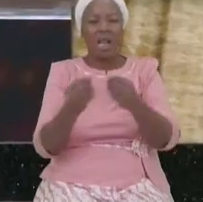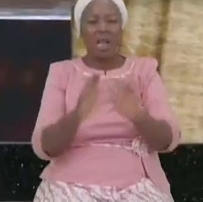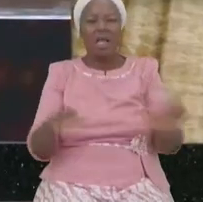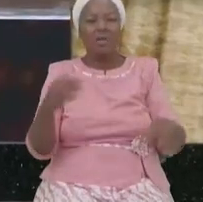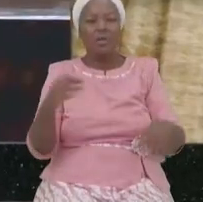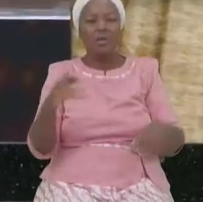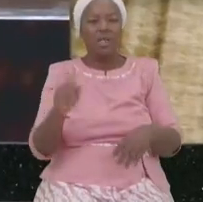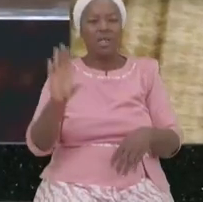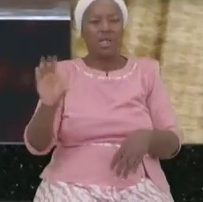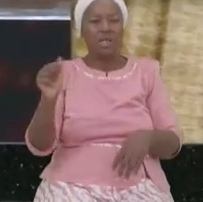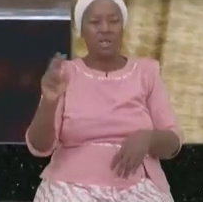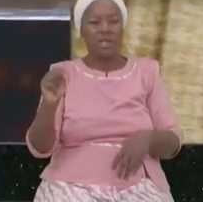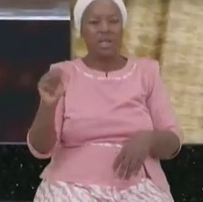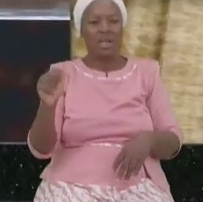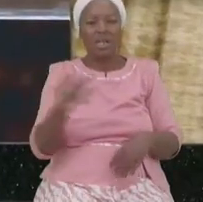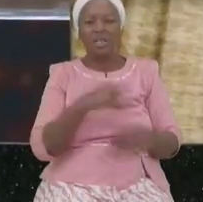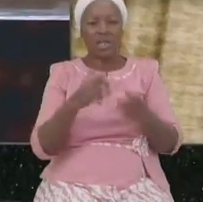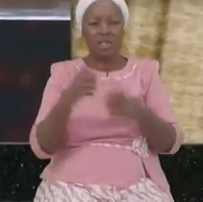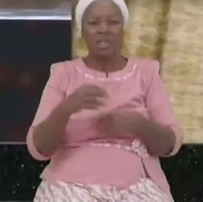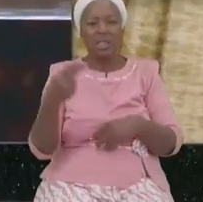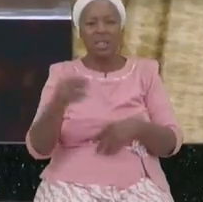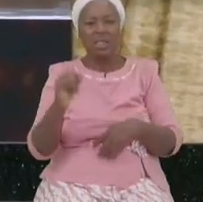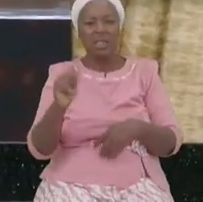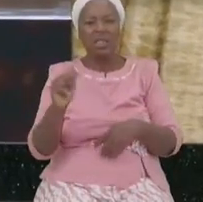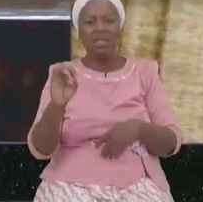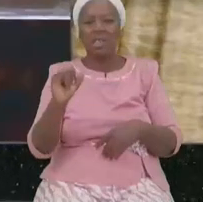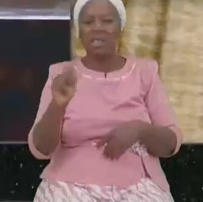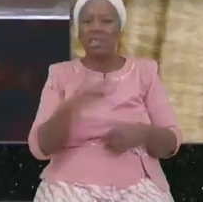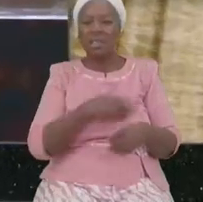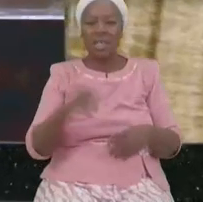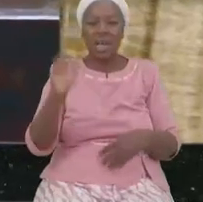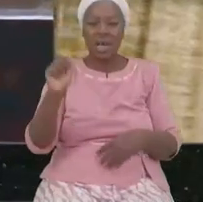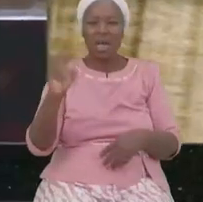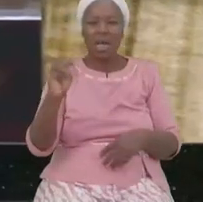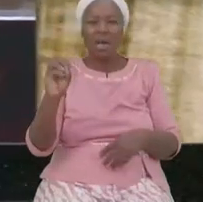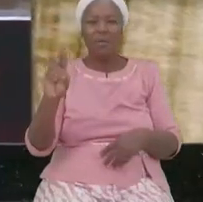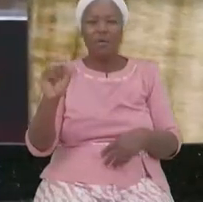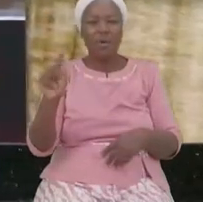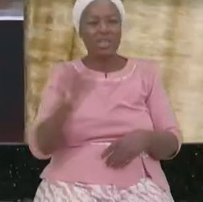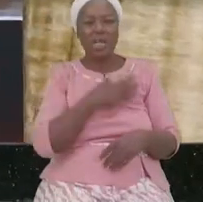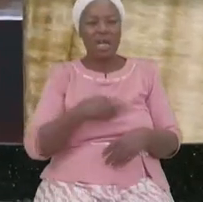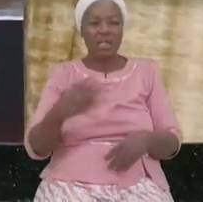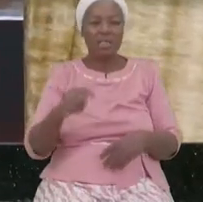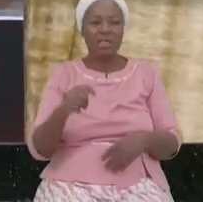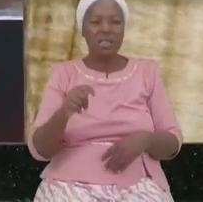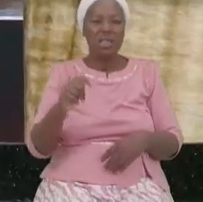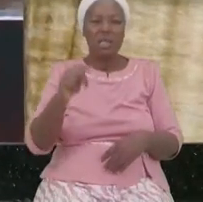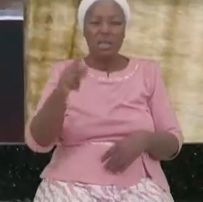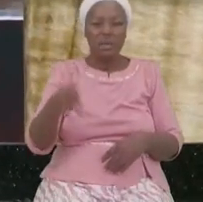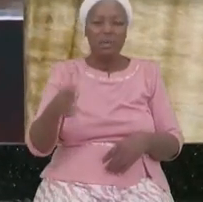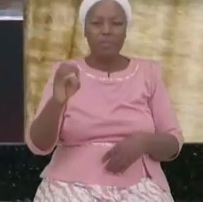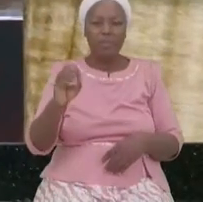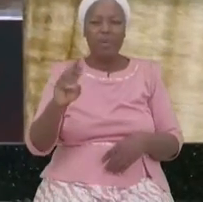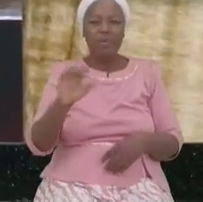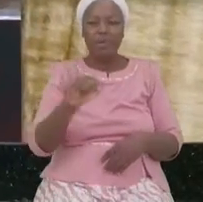des Cananéens, des Sétiens, des Amoréens, des Phérisiens, des Jébusiens et des